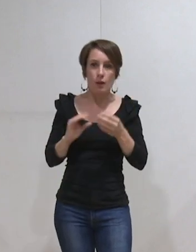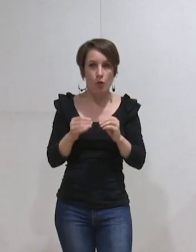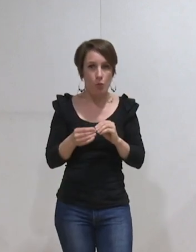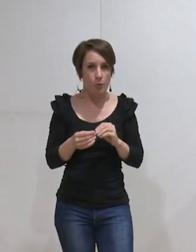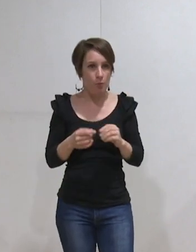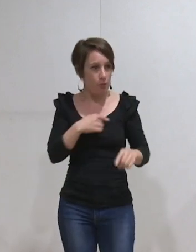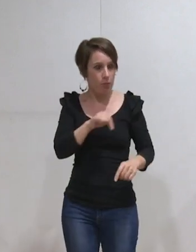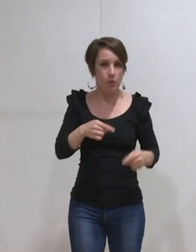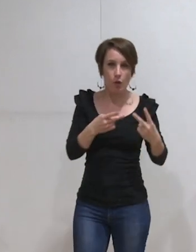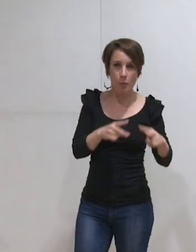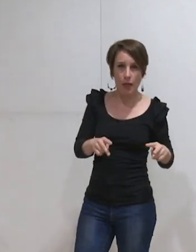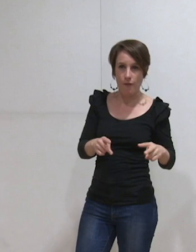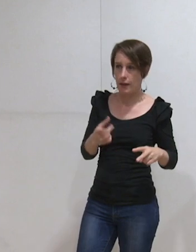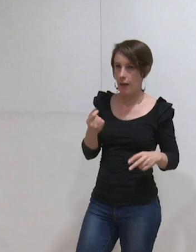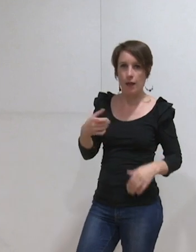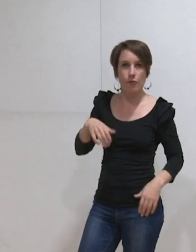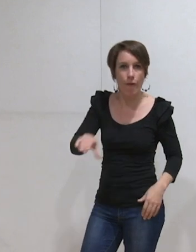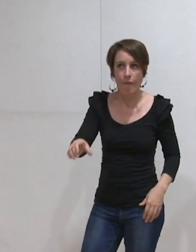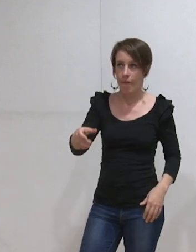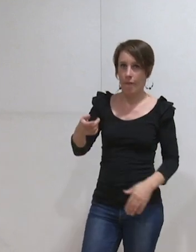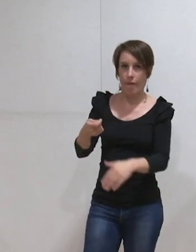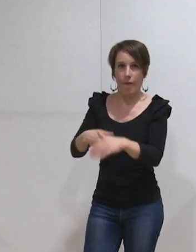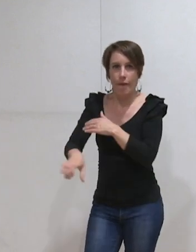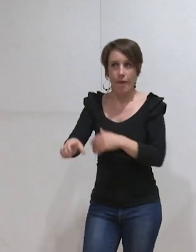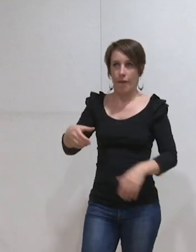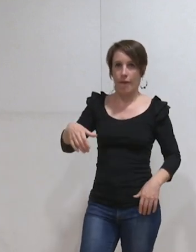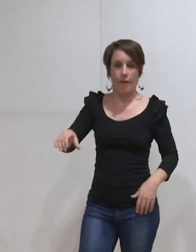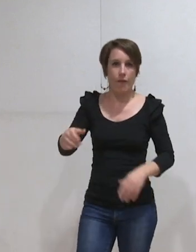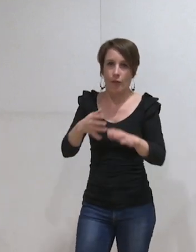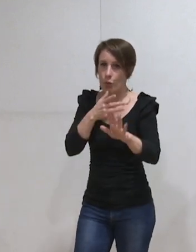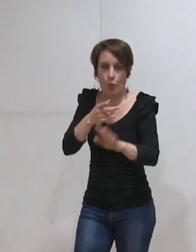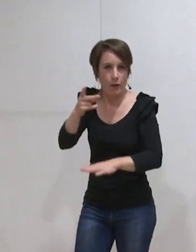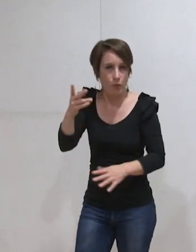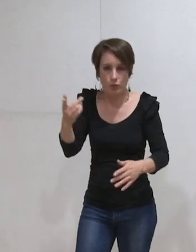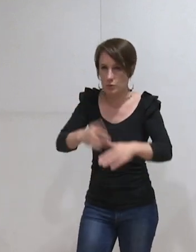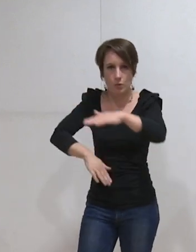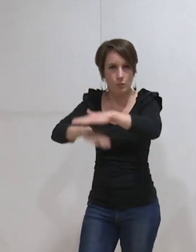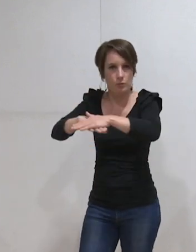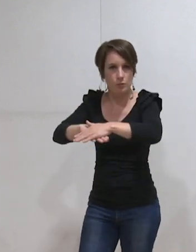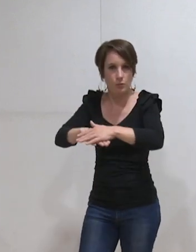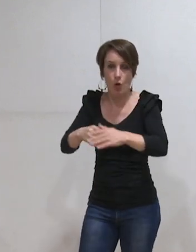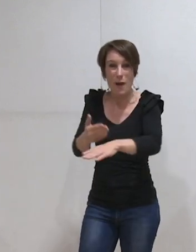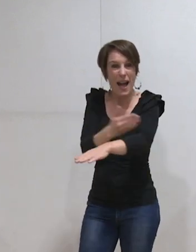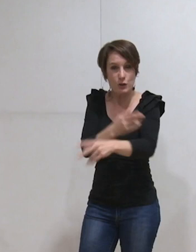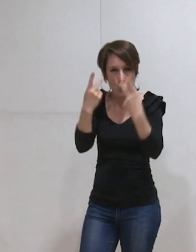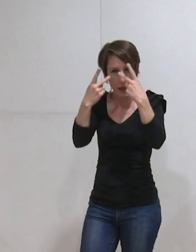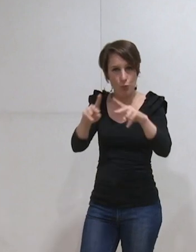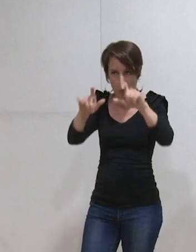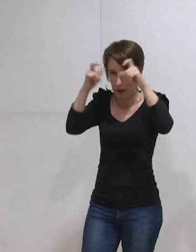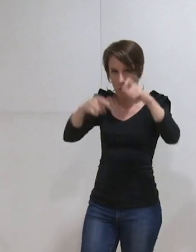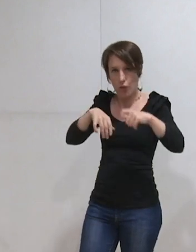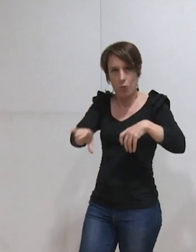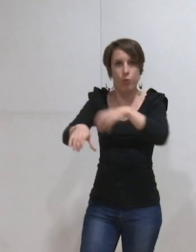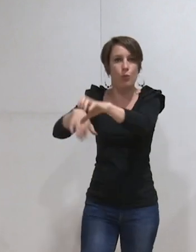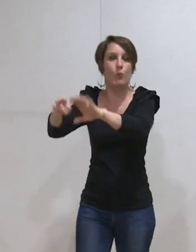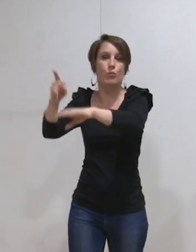plafond légal qu'autorise le statut juridique des SEM pour ce qui concerne les actionnaires publics et donc vous